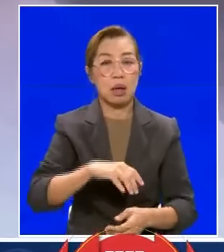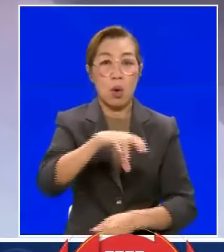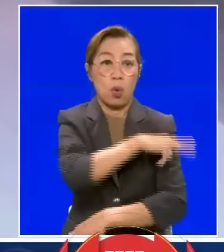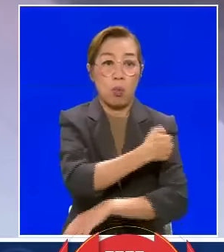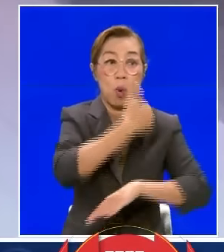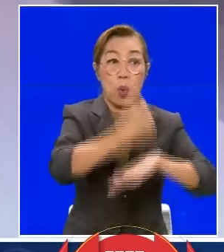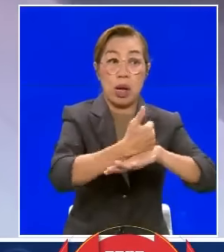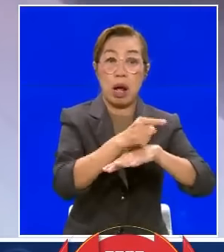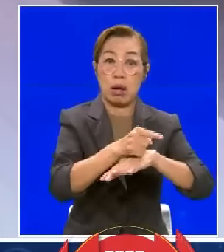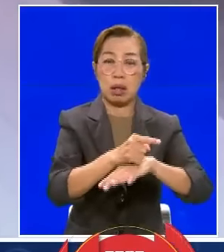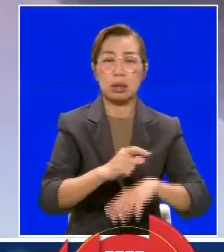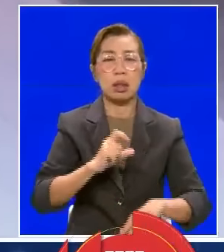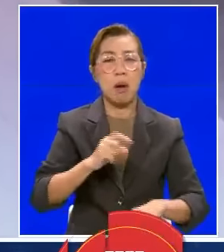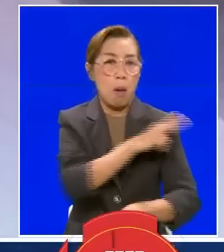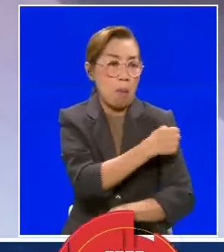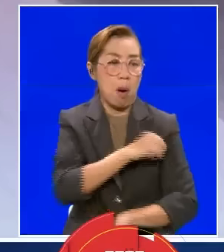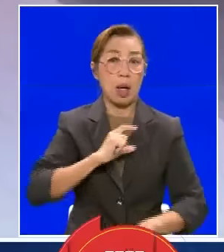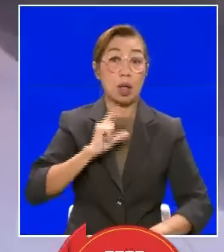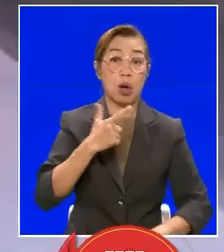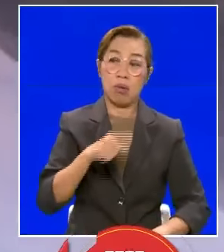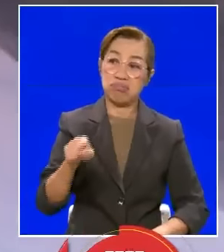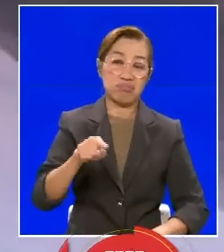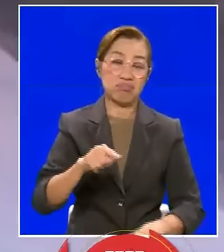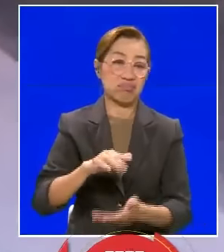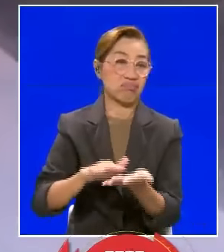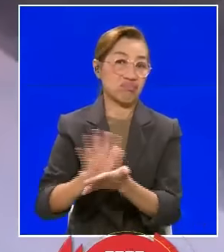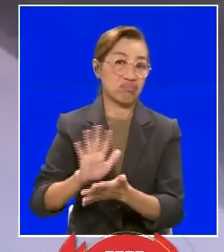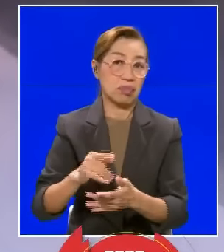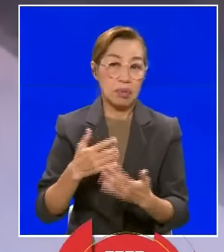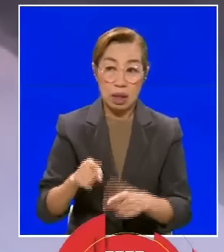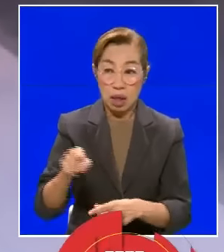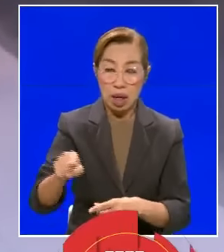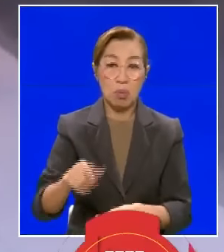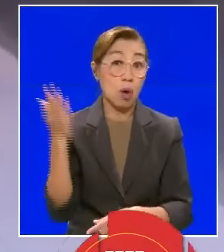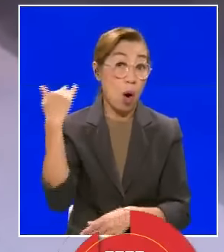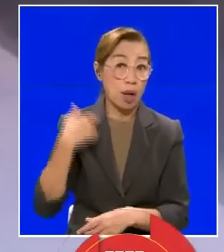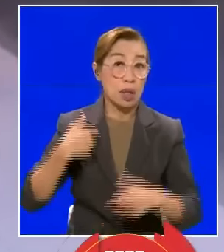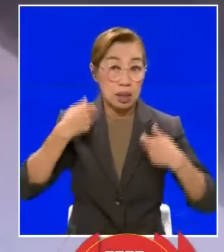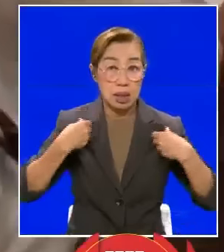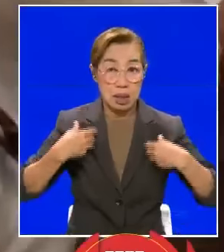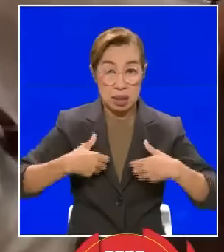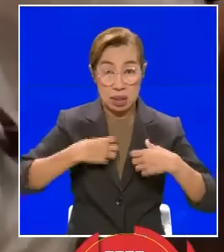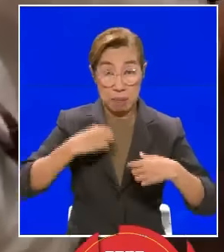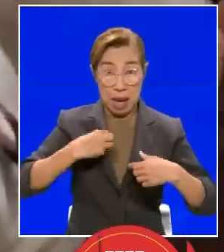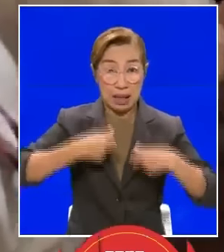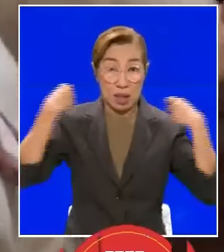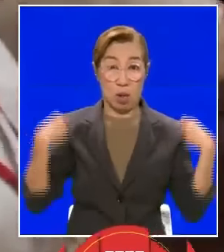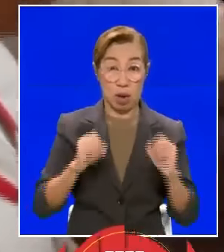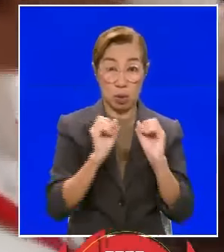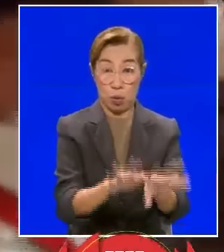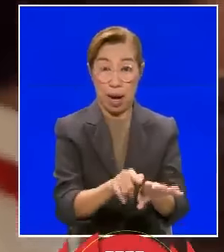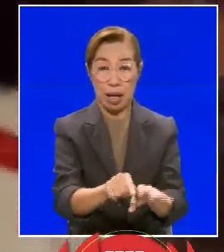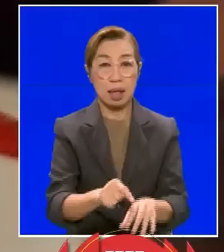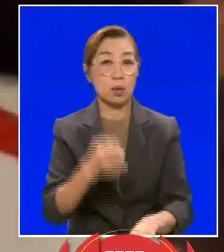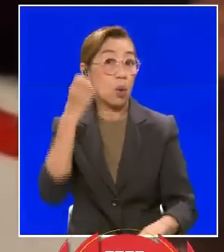ให้ไปรับของคืนก็คือบรรดาเสื้อผ้าโทรศัพท์ต่างๆนานาที่ยึดเอาไว้เนี่ยเอาไปให้ไปเอาคืนที่โรงพักปรากฏว่าใน